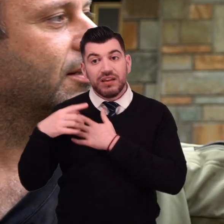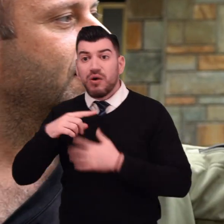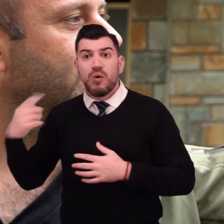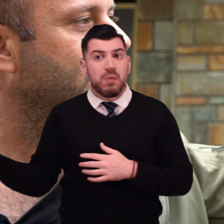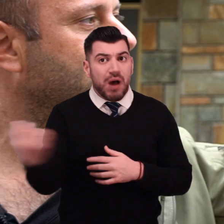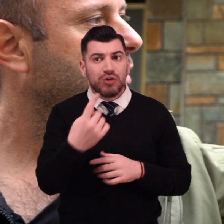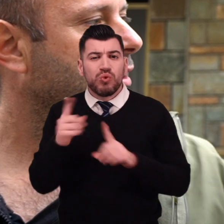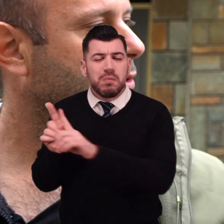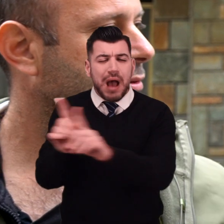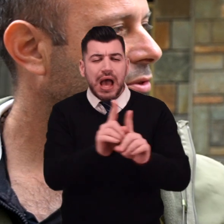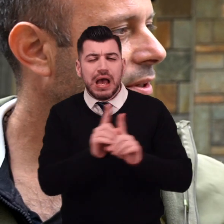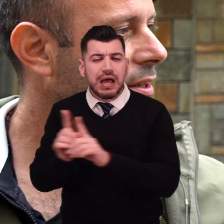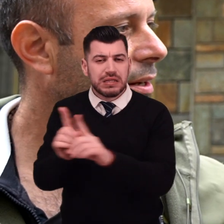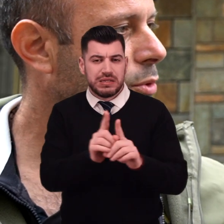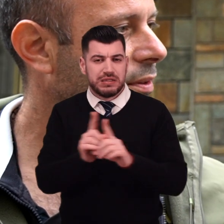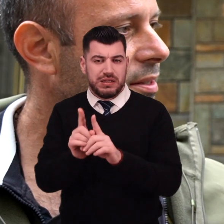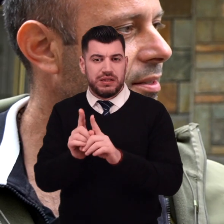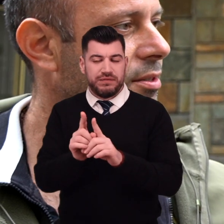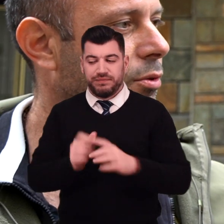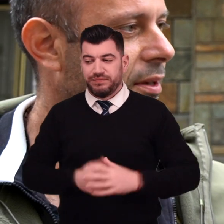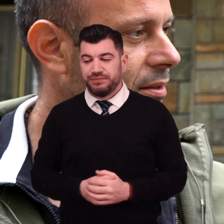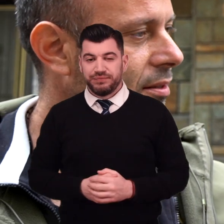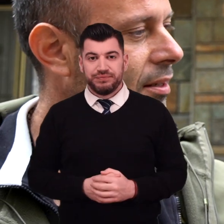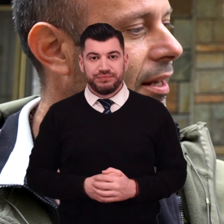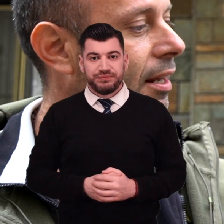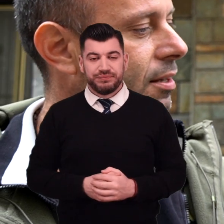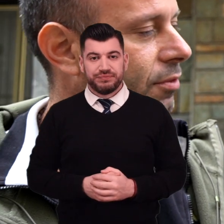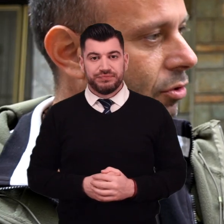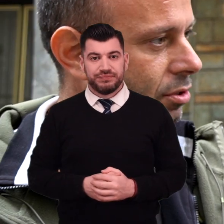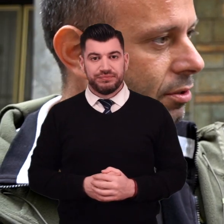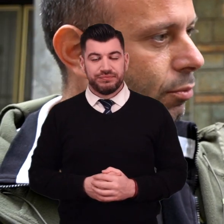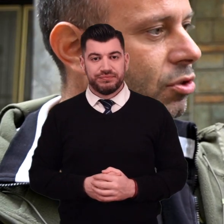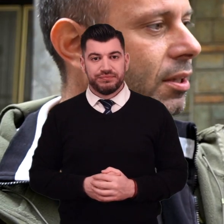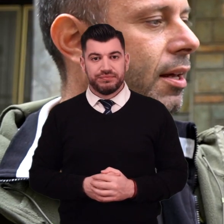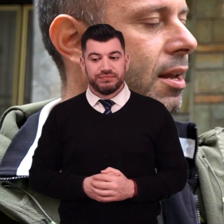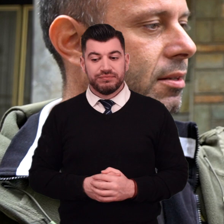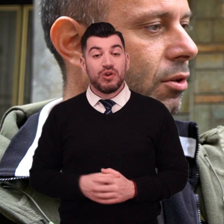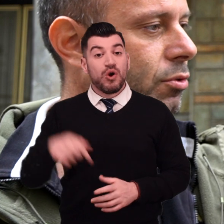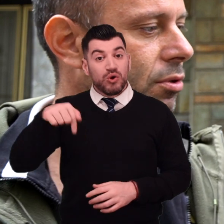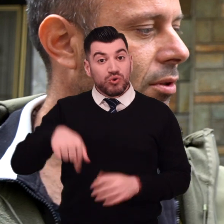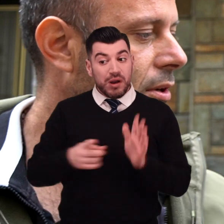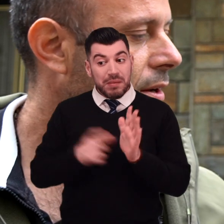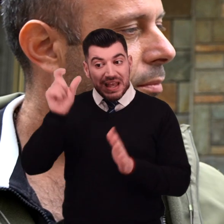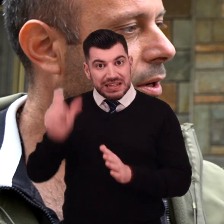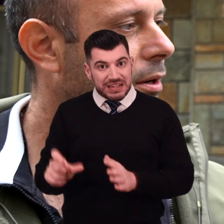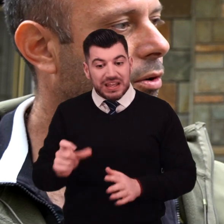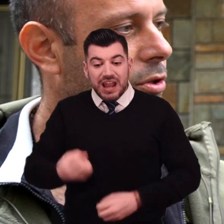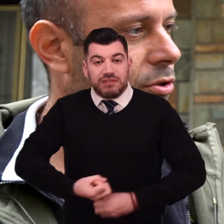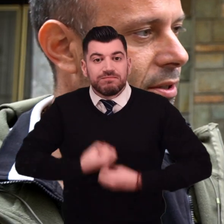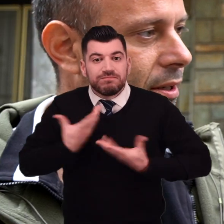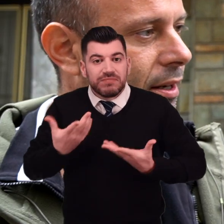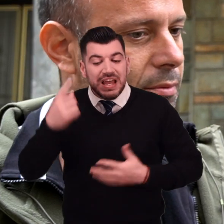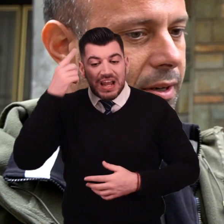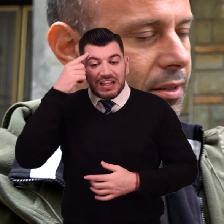Ωραία, τελεία. Λοιπόν, τώρα θα προσπαθήσεις να συνειδητοποιήσεις και να βιώσεις πως είναι ένας άνθρωπος